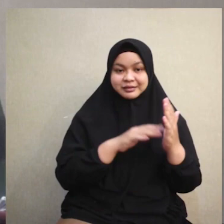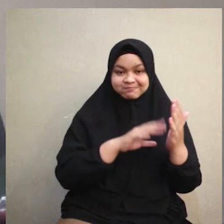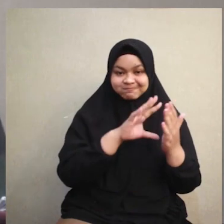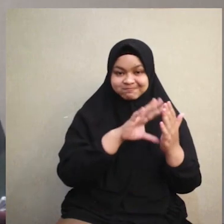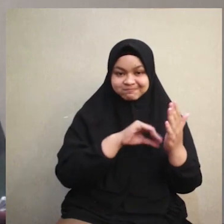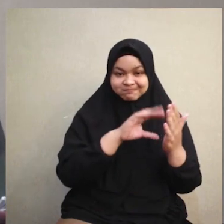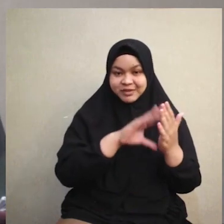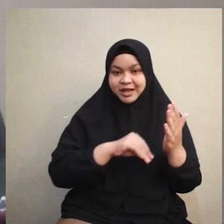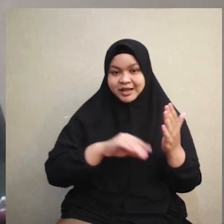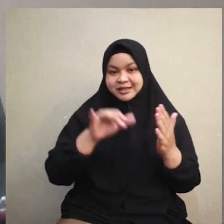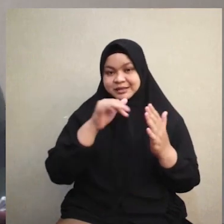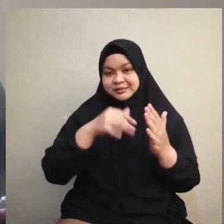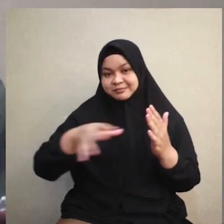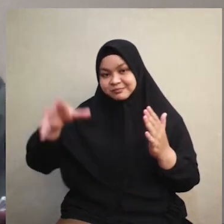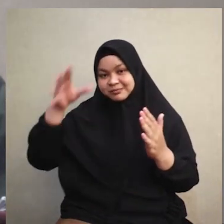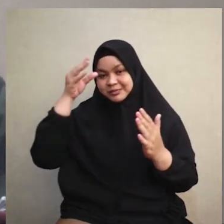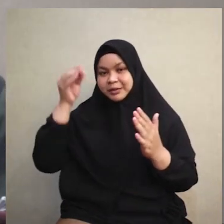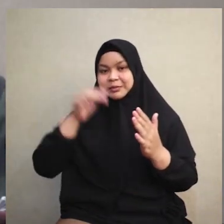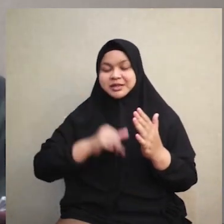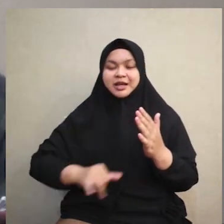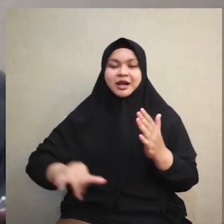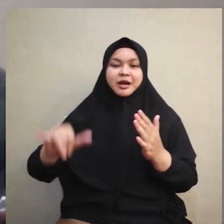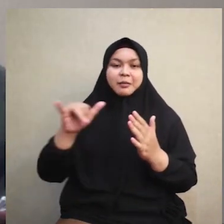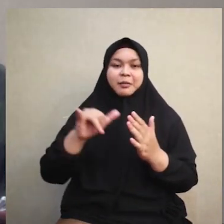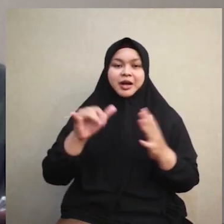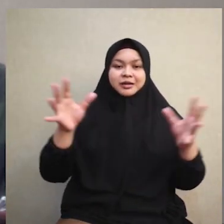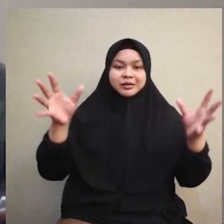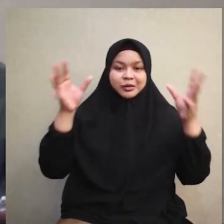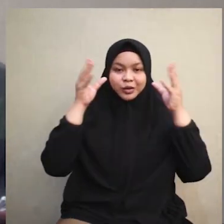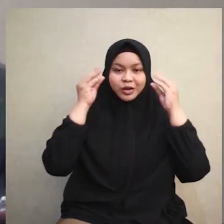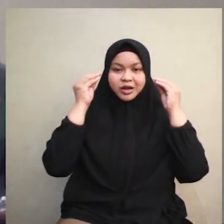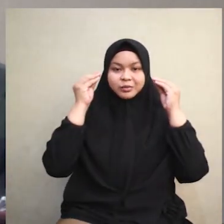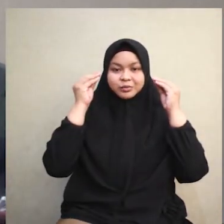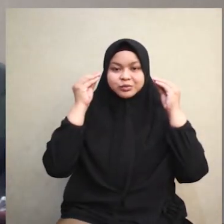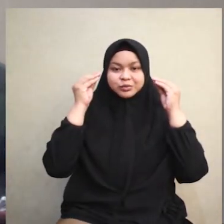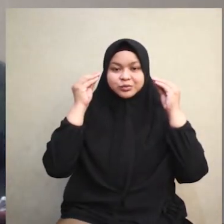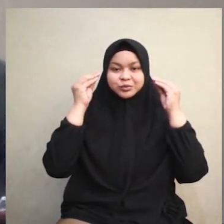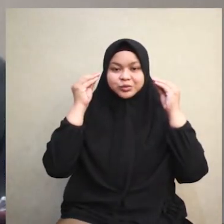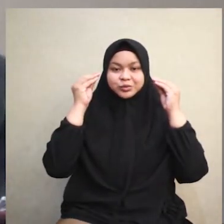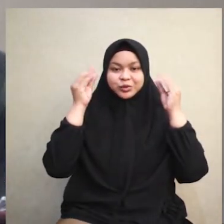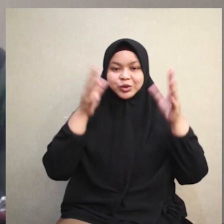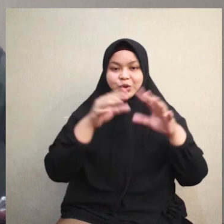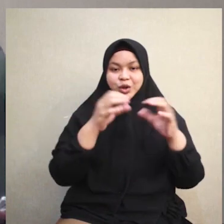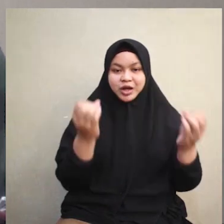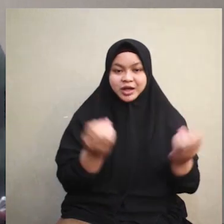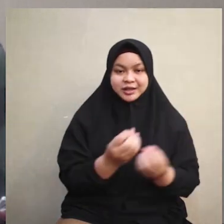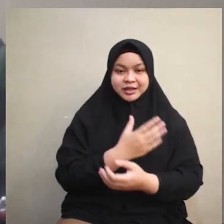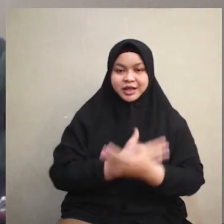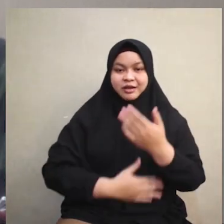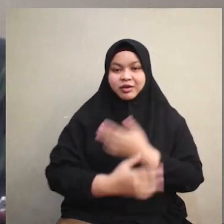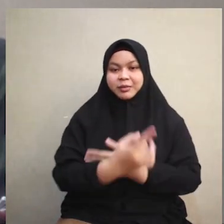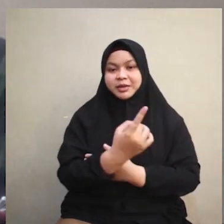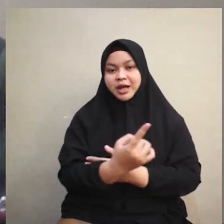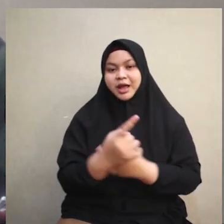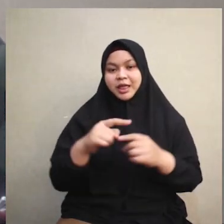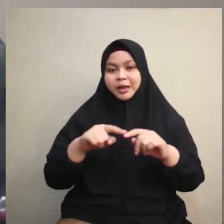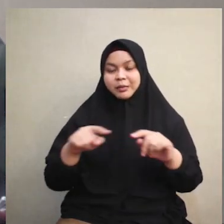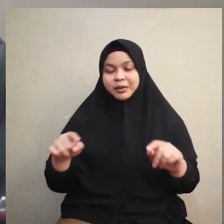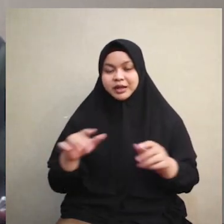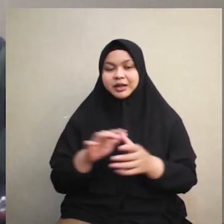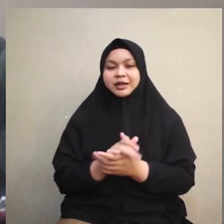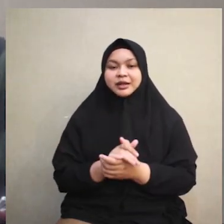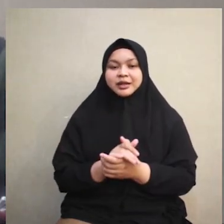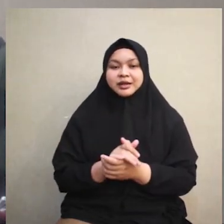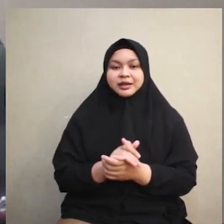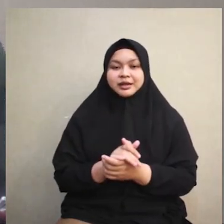dan bisa menjadi pengetahuan yang diketahui oleh bukan hanya dari organisasi disabilitas itu sendiri tetapi